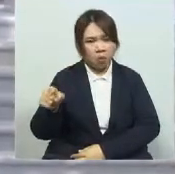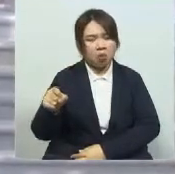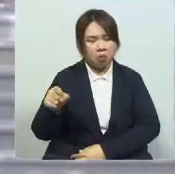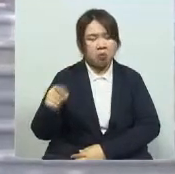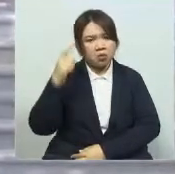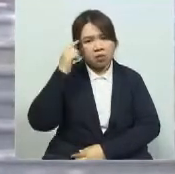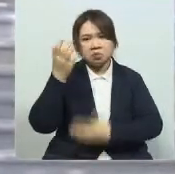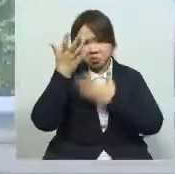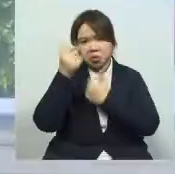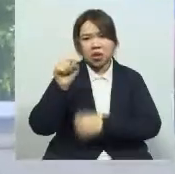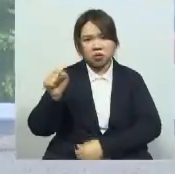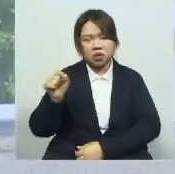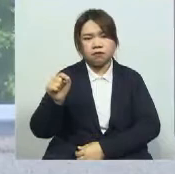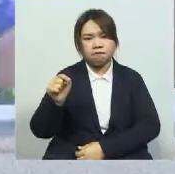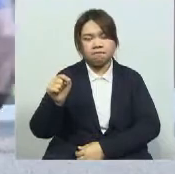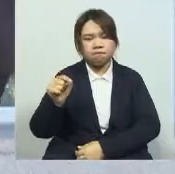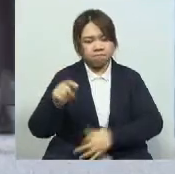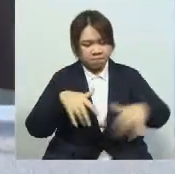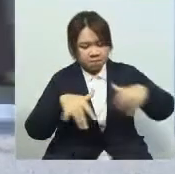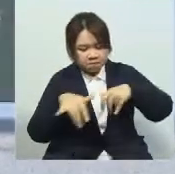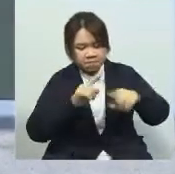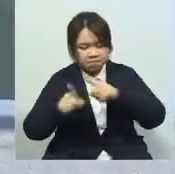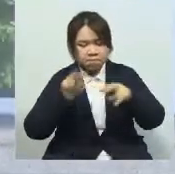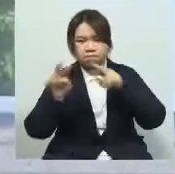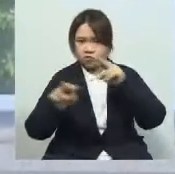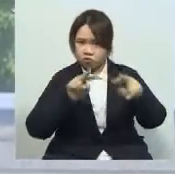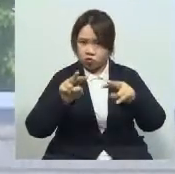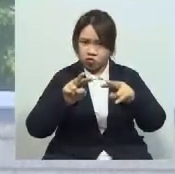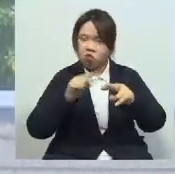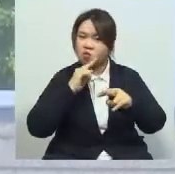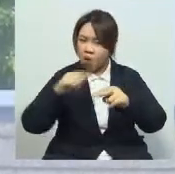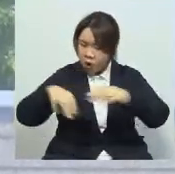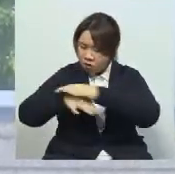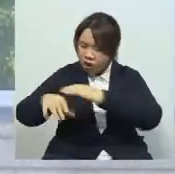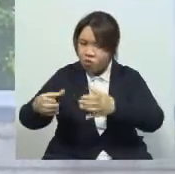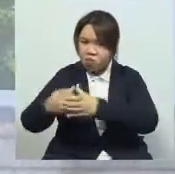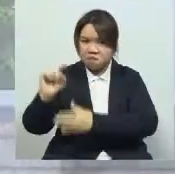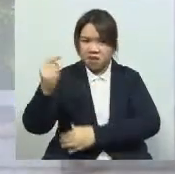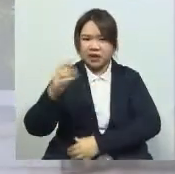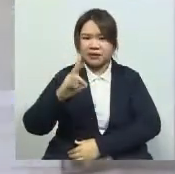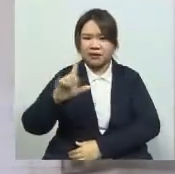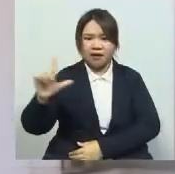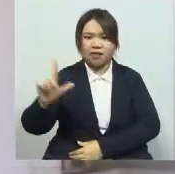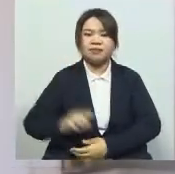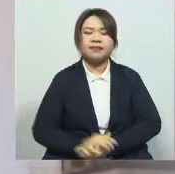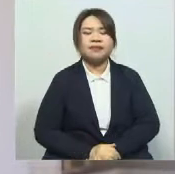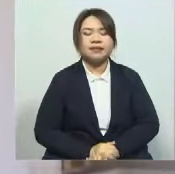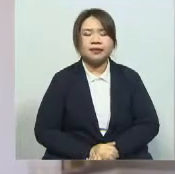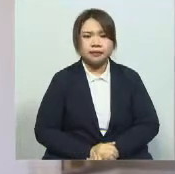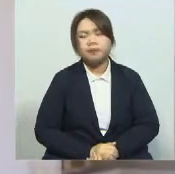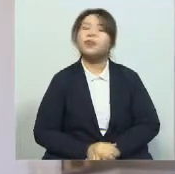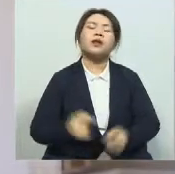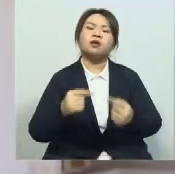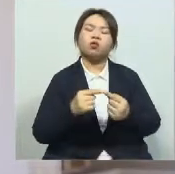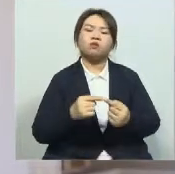จและเป็นสิ่งที่ทุกคนกำลังจับตามองถึงฐานเสียงในส่วนนี ้ในการบริ